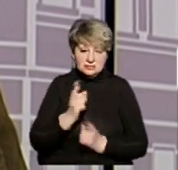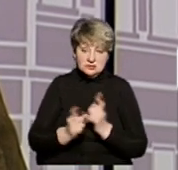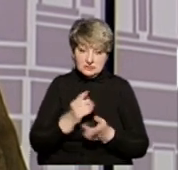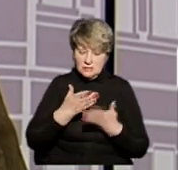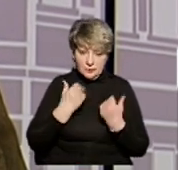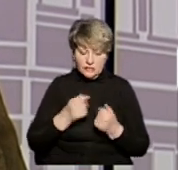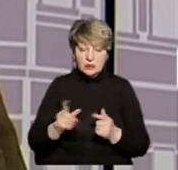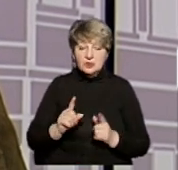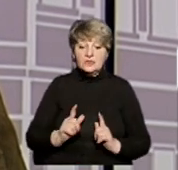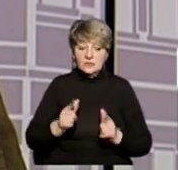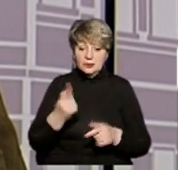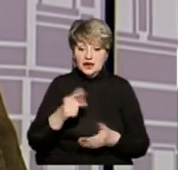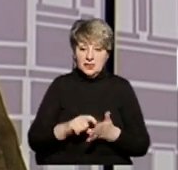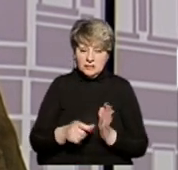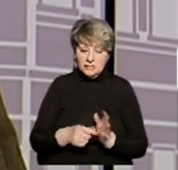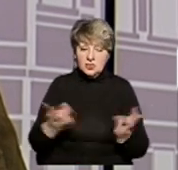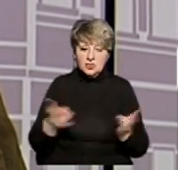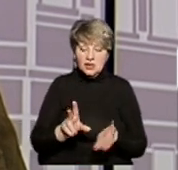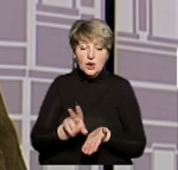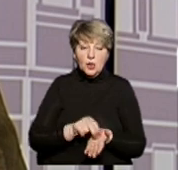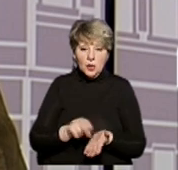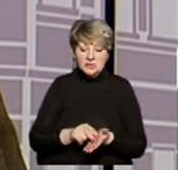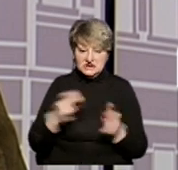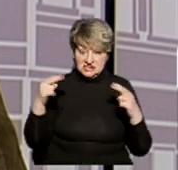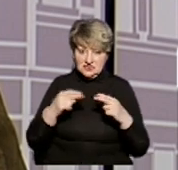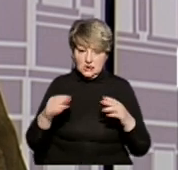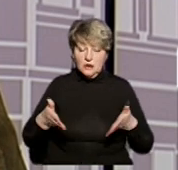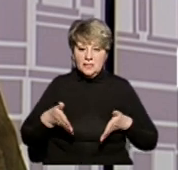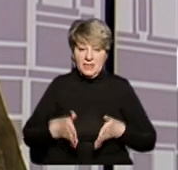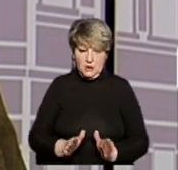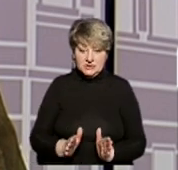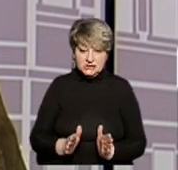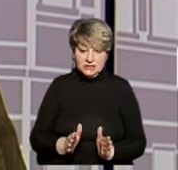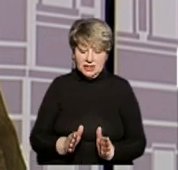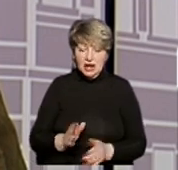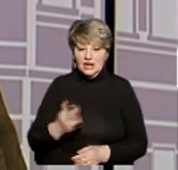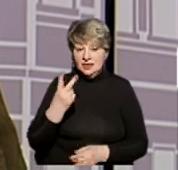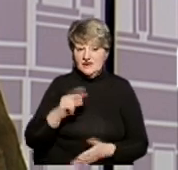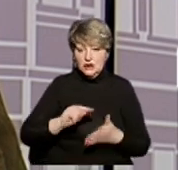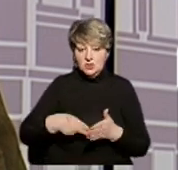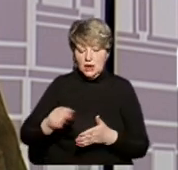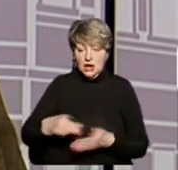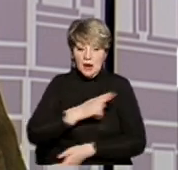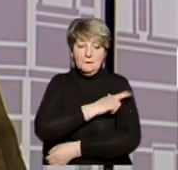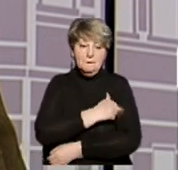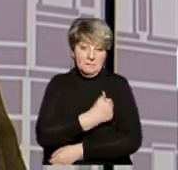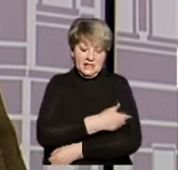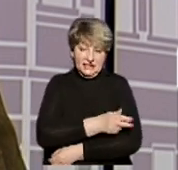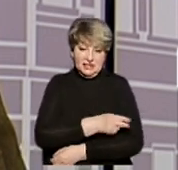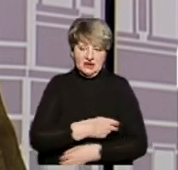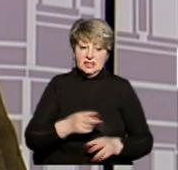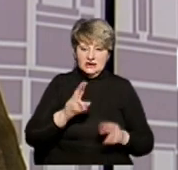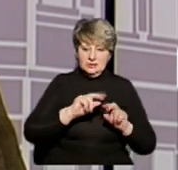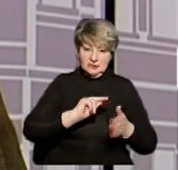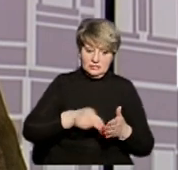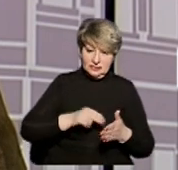щоб вступити до першого класу, треба копію свідоцтва про народження і дві довідки – медично-профілактичного огляду